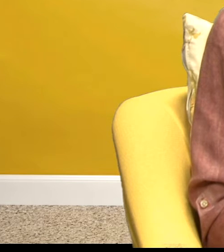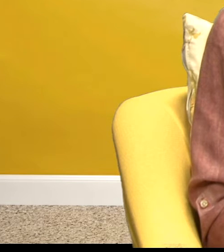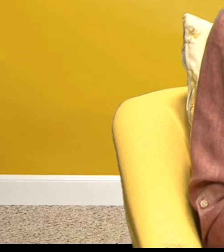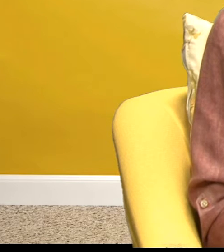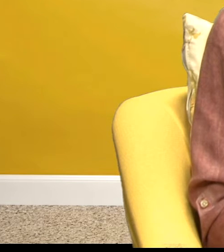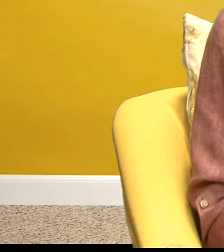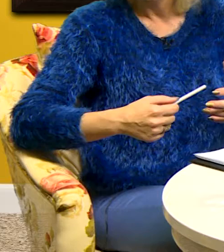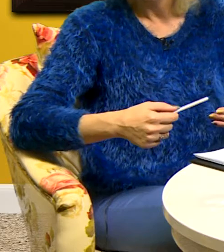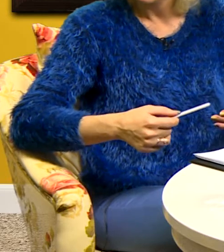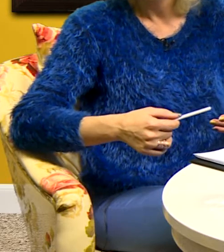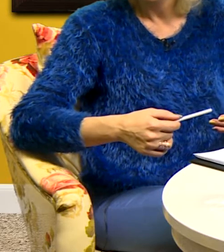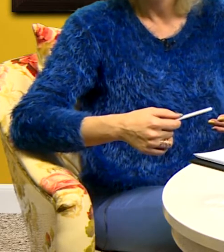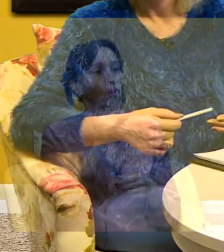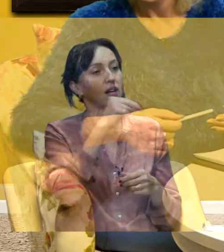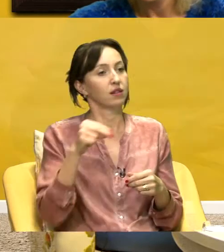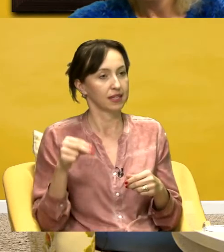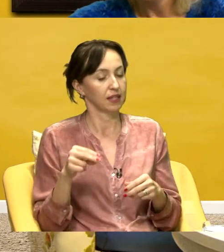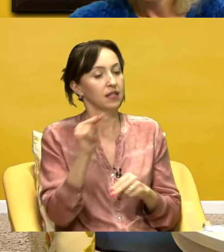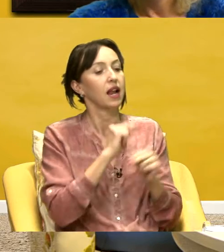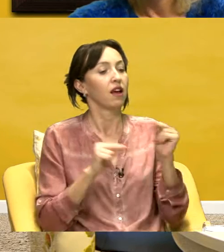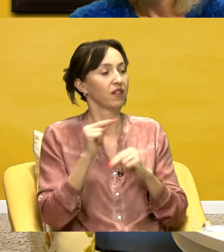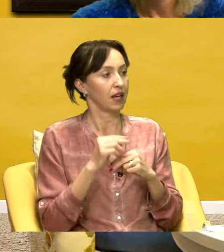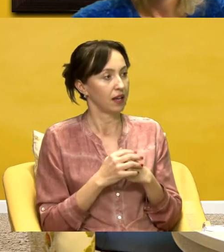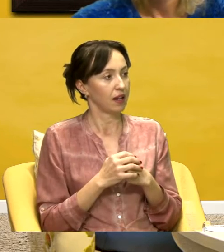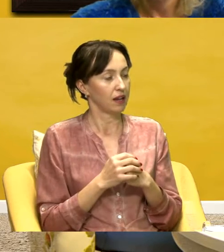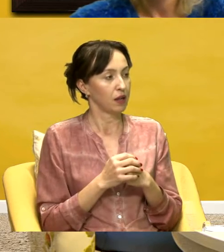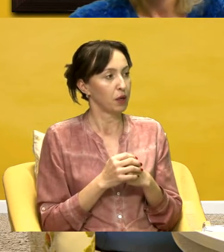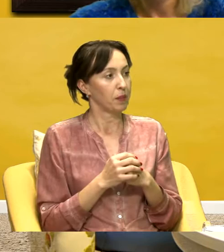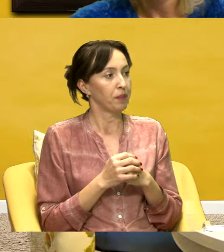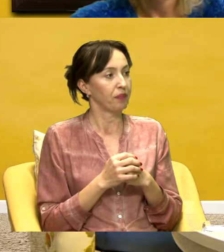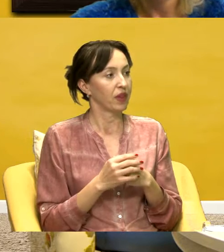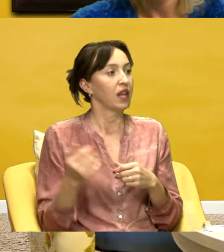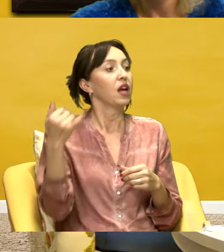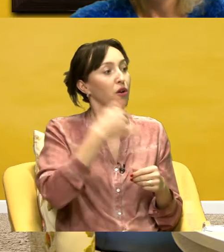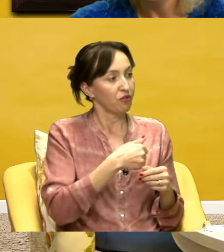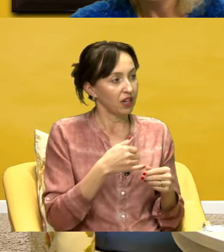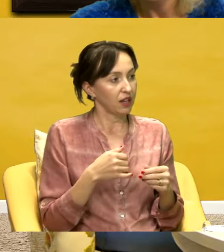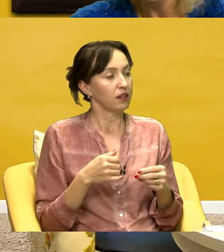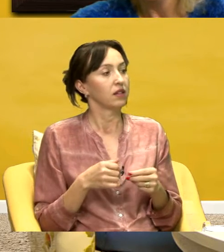la voi, apelează la ajutorul vostru pentru a le rezolva unele